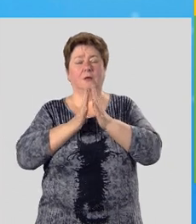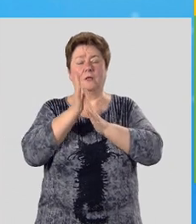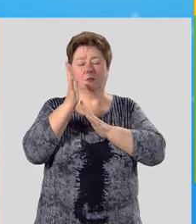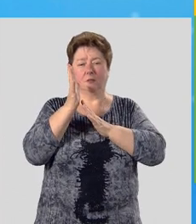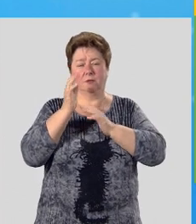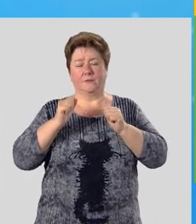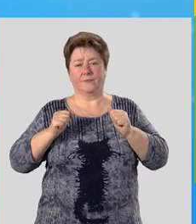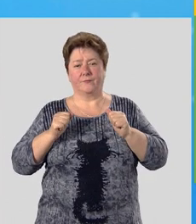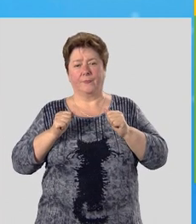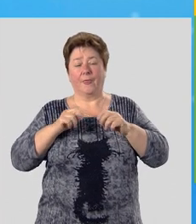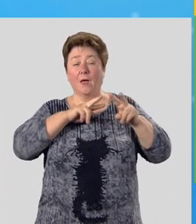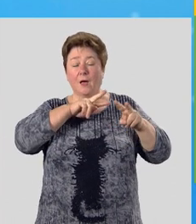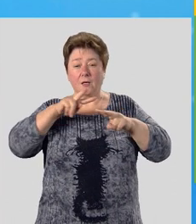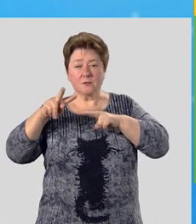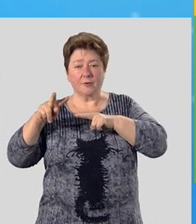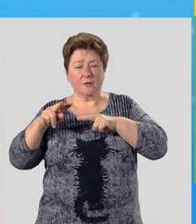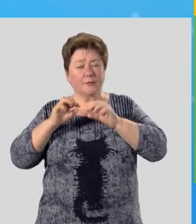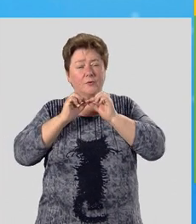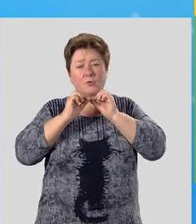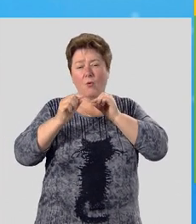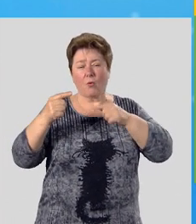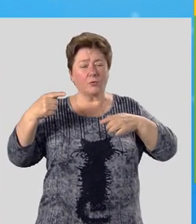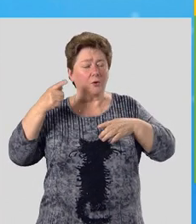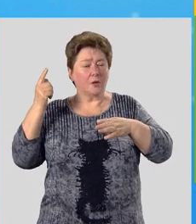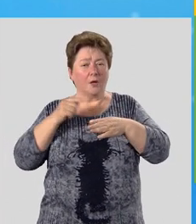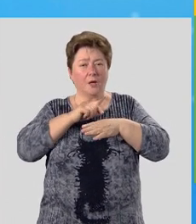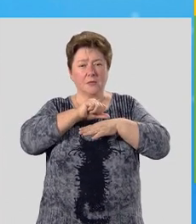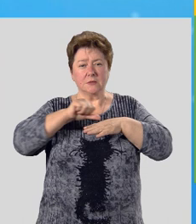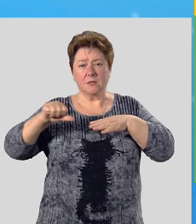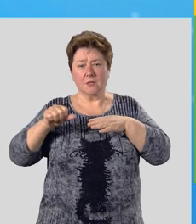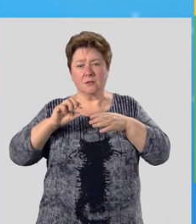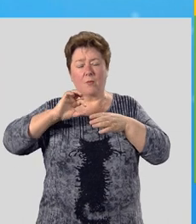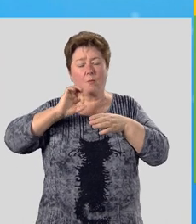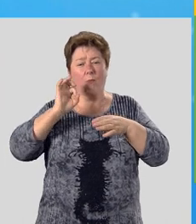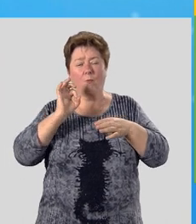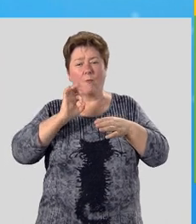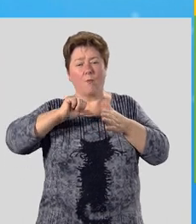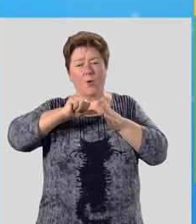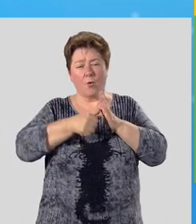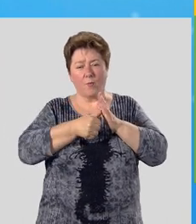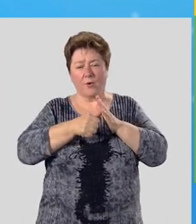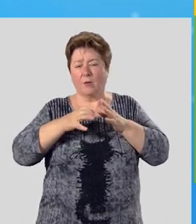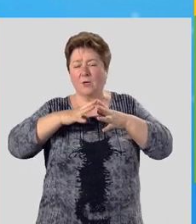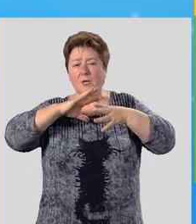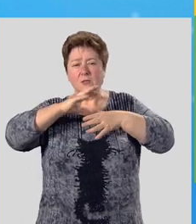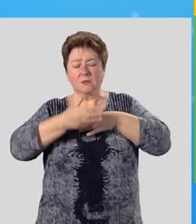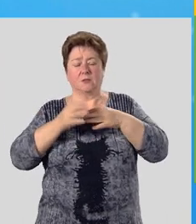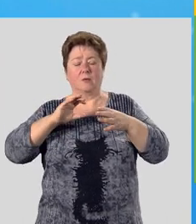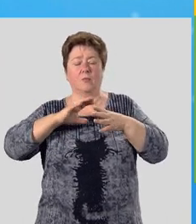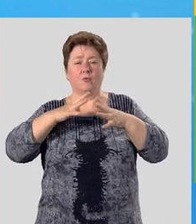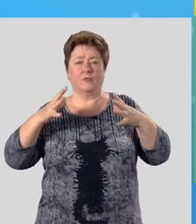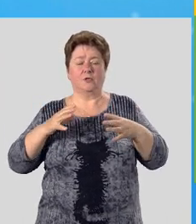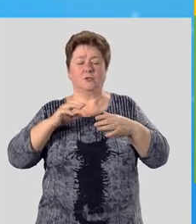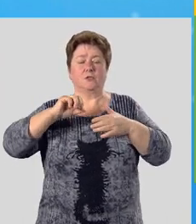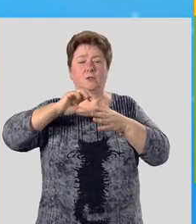растений. Рассматривая тонкий срез пробки при сильном увеличении микроскопа, Гук